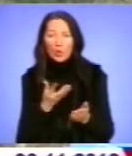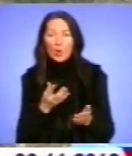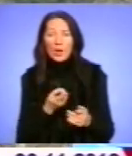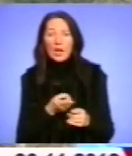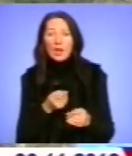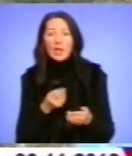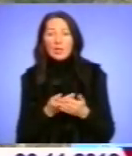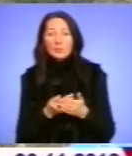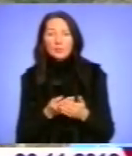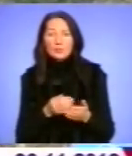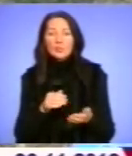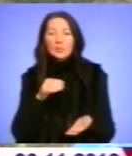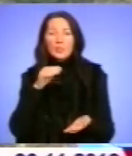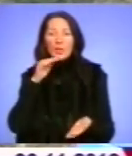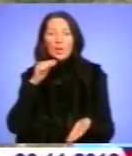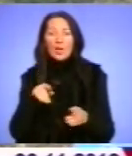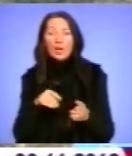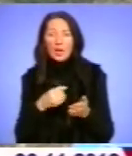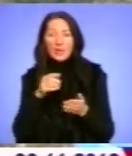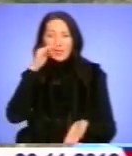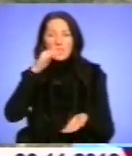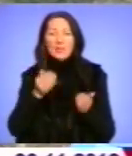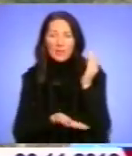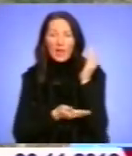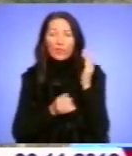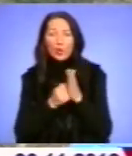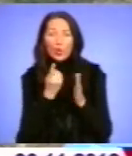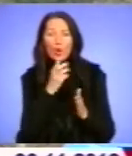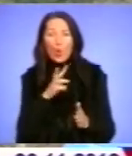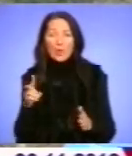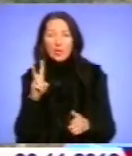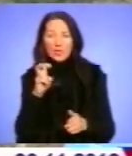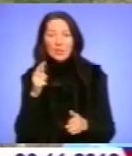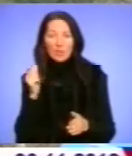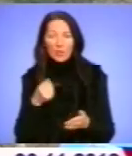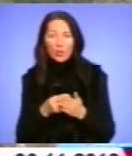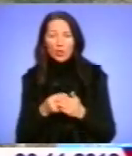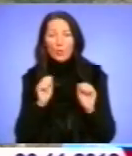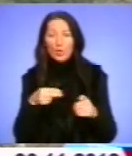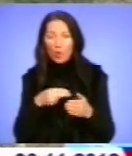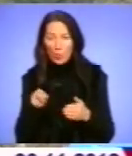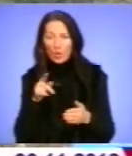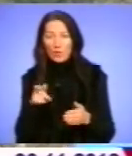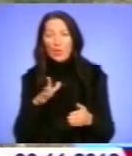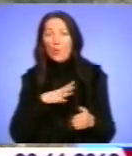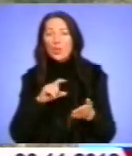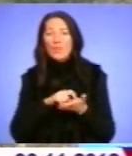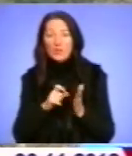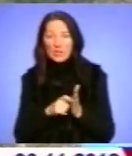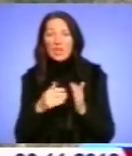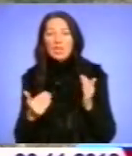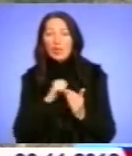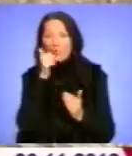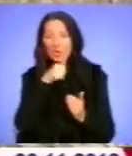до метра в межах 200 гривень встановити. Це можна придбати, її вона відстоїть в квартирі новорічні свята. Після цього її можна